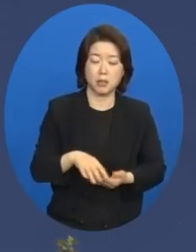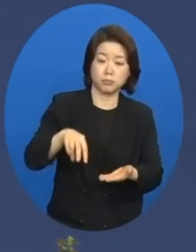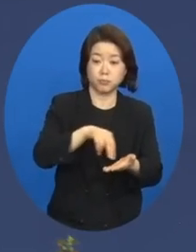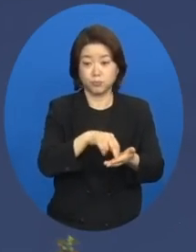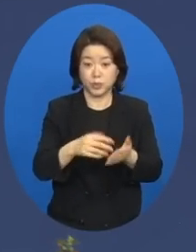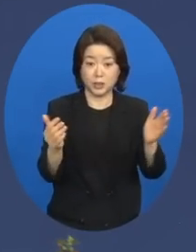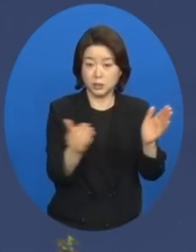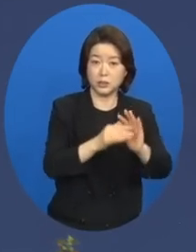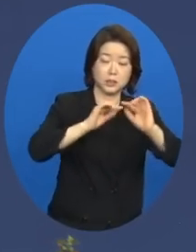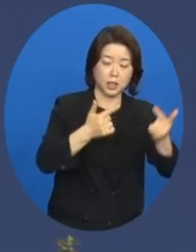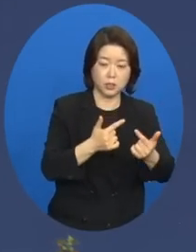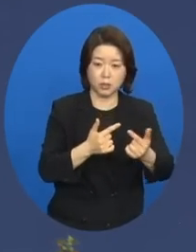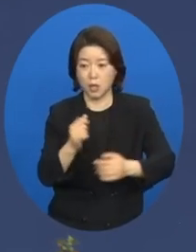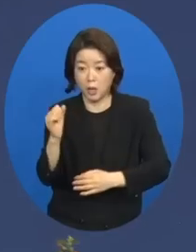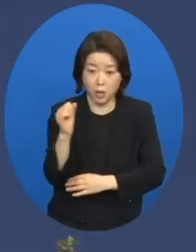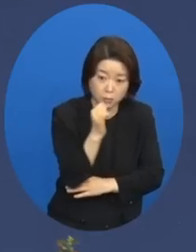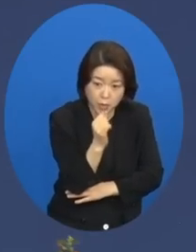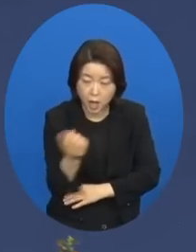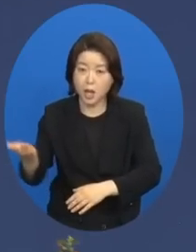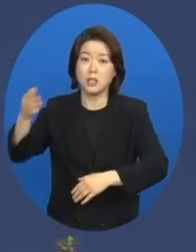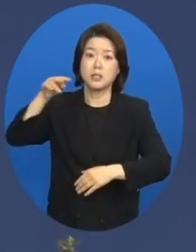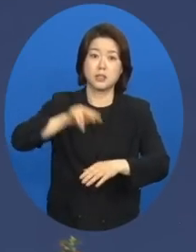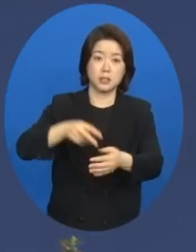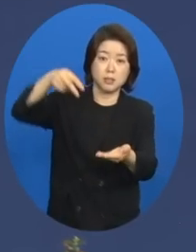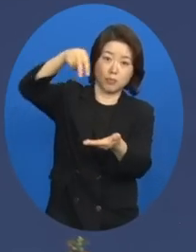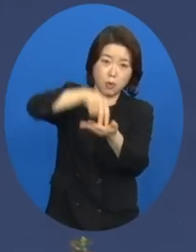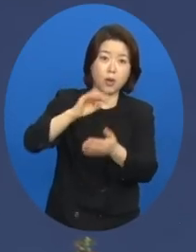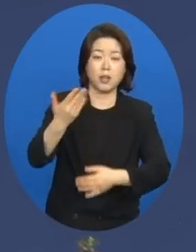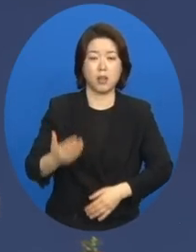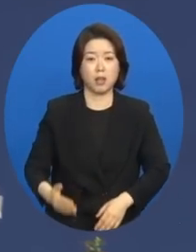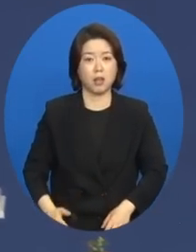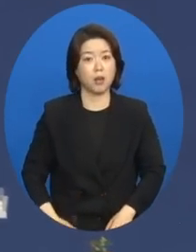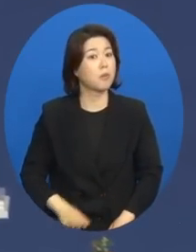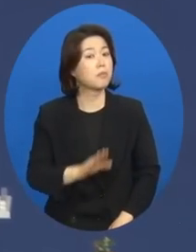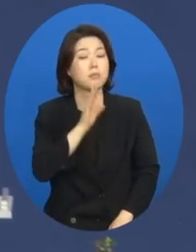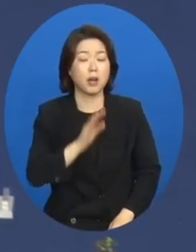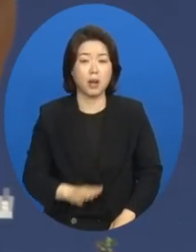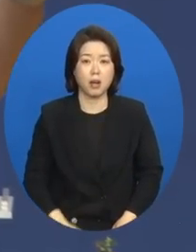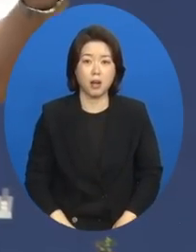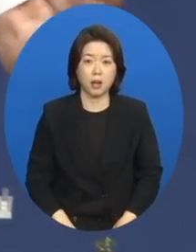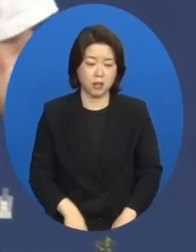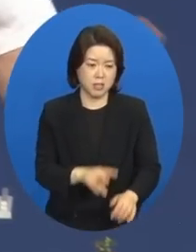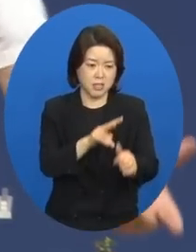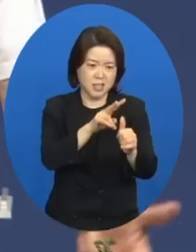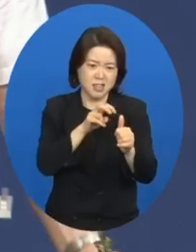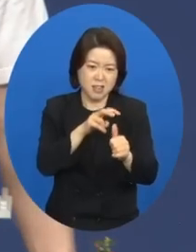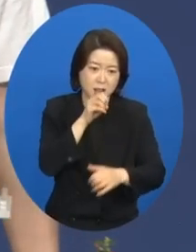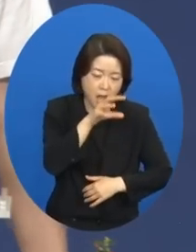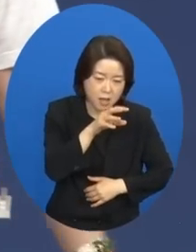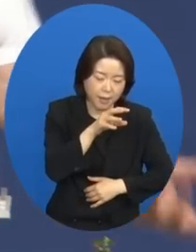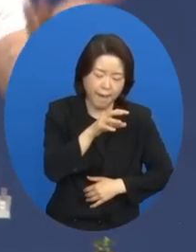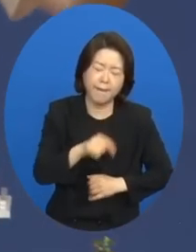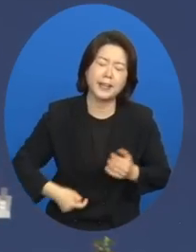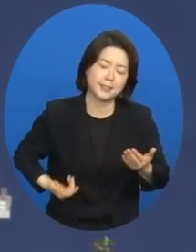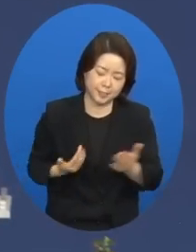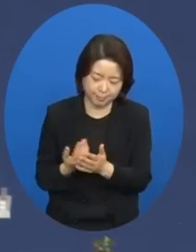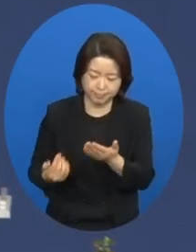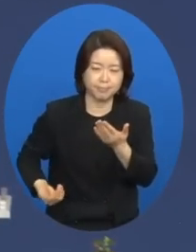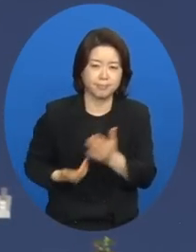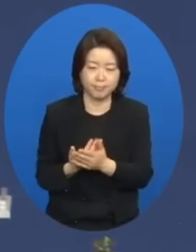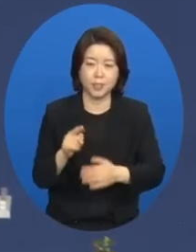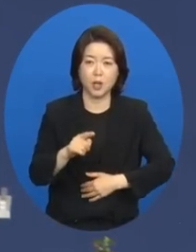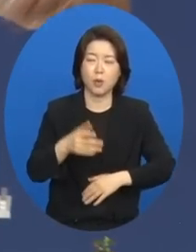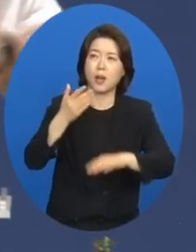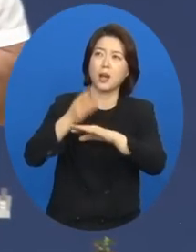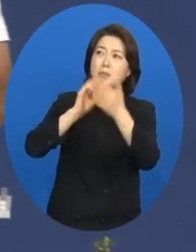아니라 비틀거리다가 일어나는 거예요. 원망이 툭 튀어나오다가 금방 회개하고 감사의